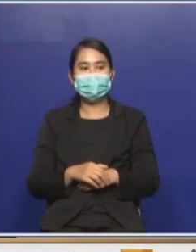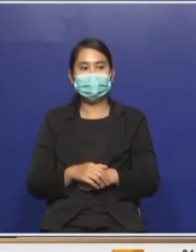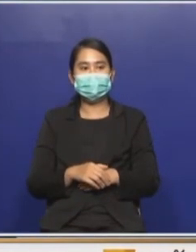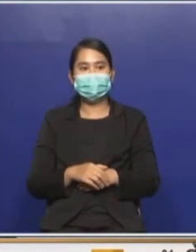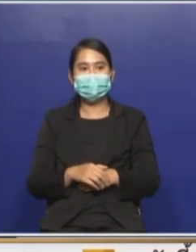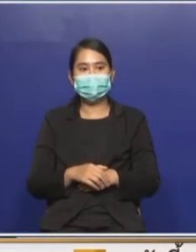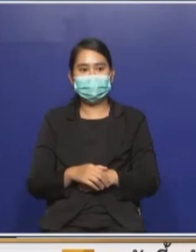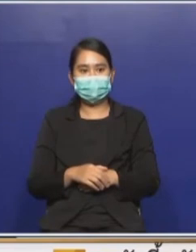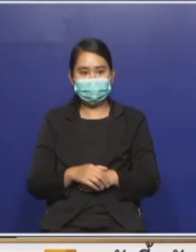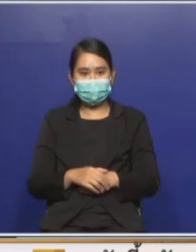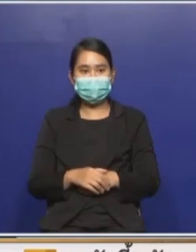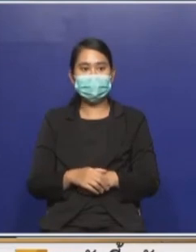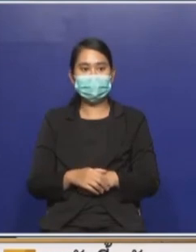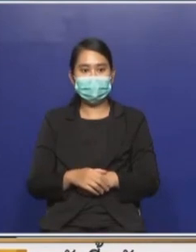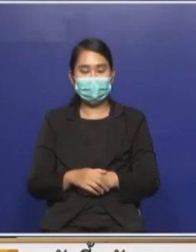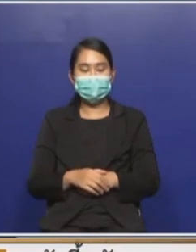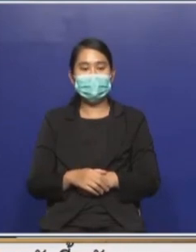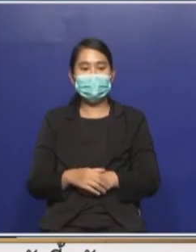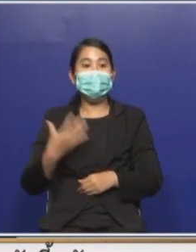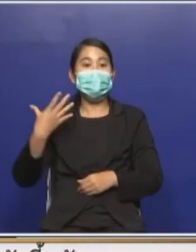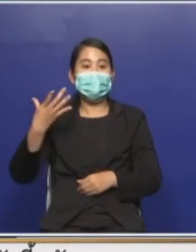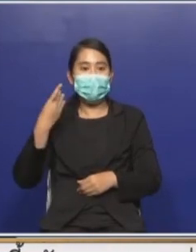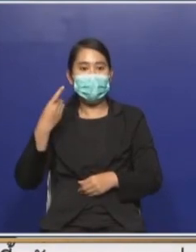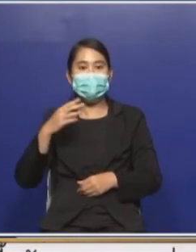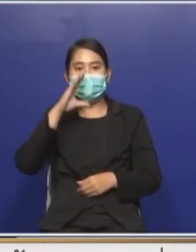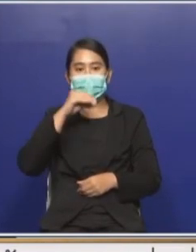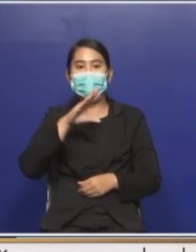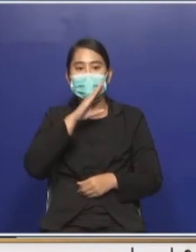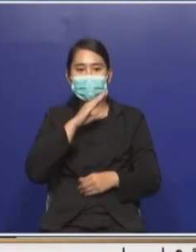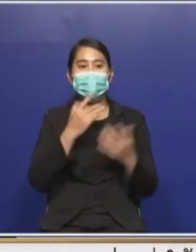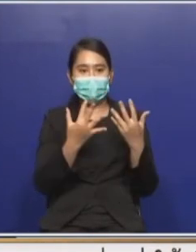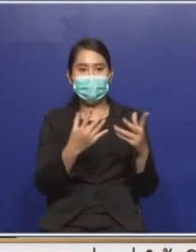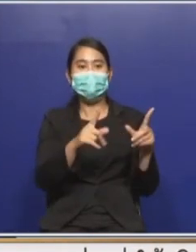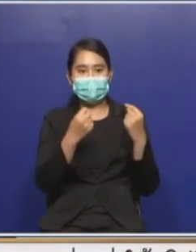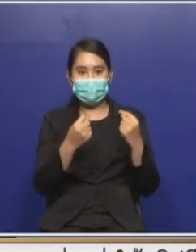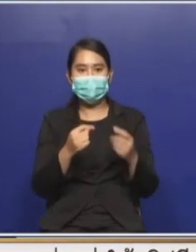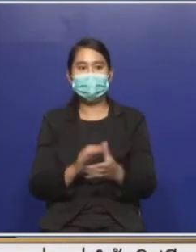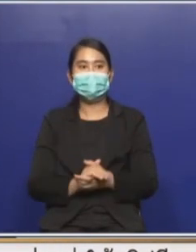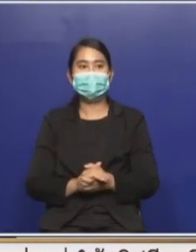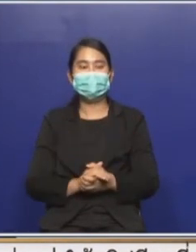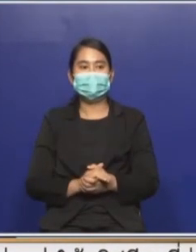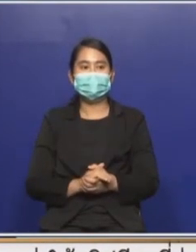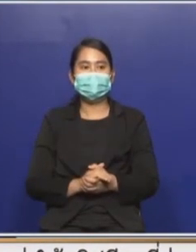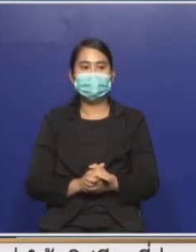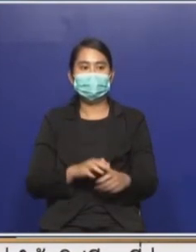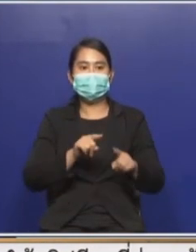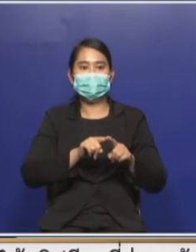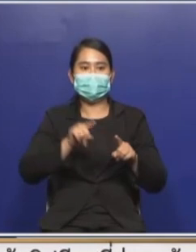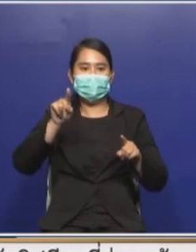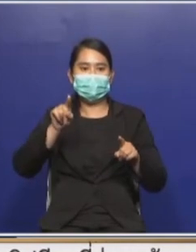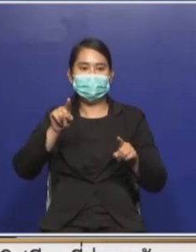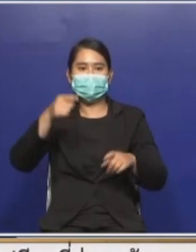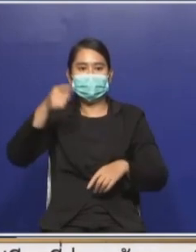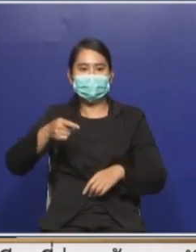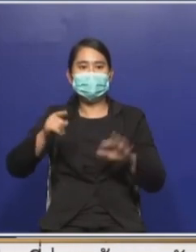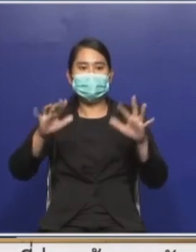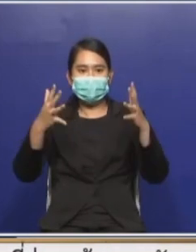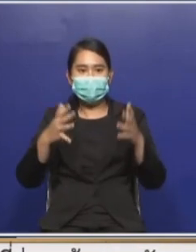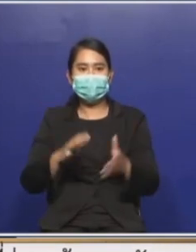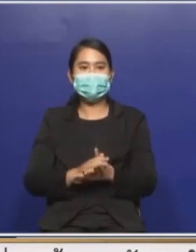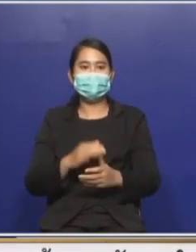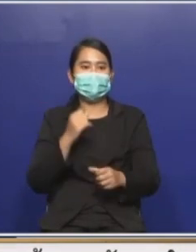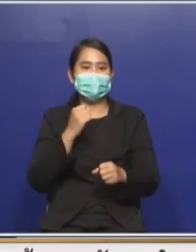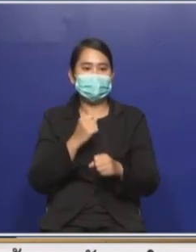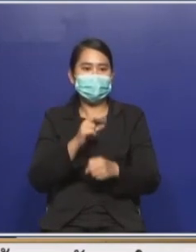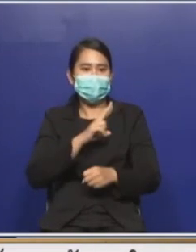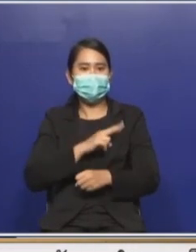ท่านประยุทธ์จันทร์โอชาโกหกในสภาเมื่อวานนี้เดี๋ยวขึ้นมาตอบกราฟอันนี้ไม่ใช่ของจริงแต่งเติมขึ้นมาเอาของ